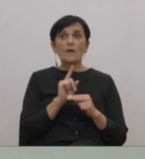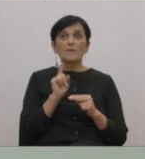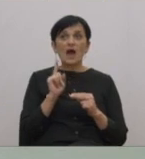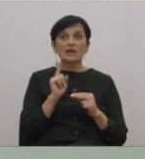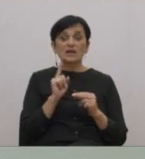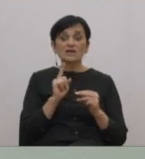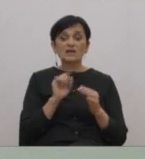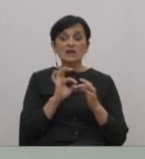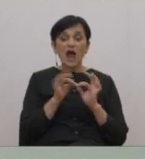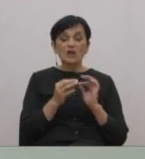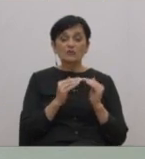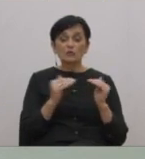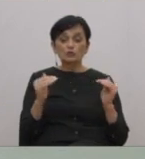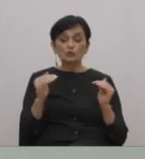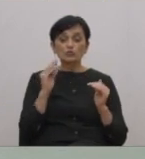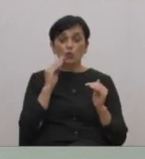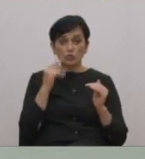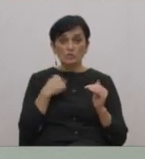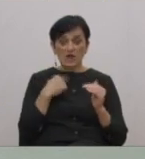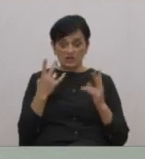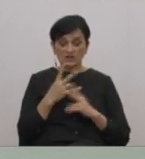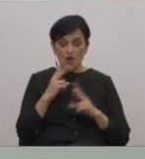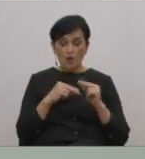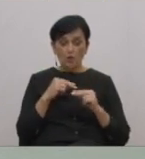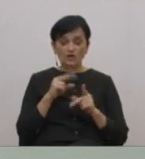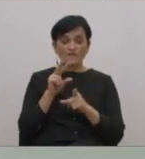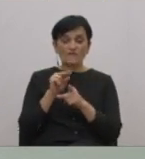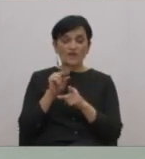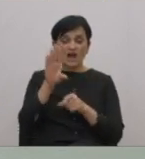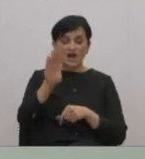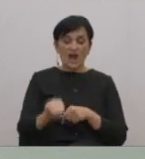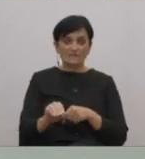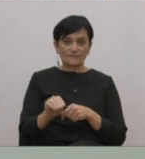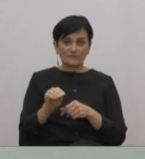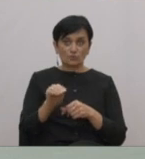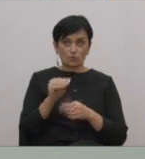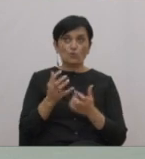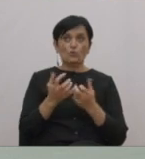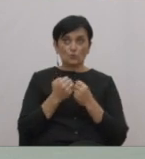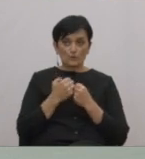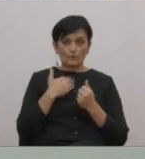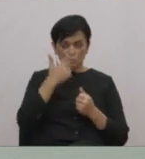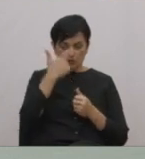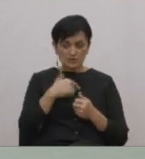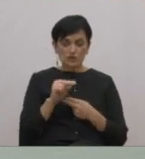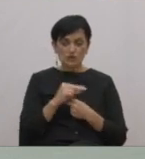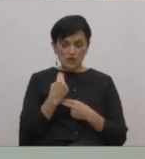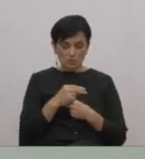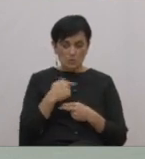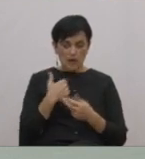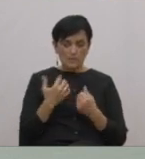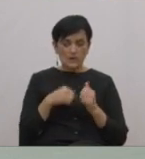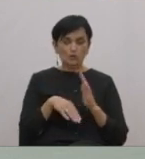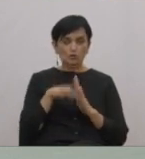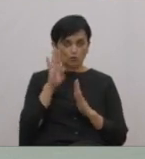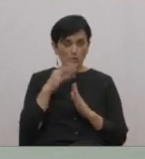vari, aris, odesat, Veți să aștept ce autorii comentează microfonii galtișoți, mi-e greu atunci când am șemtuvașit, vreți șemtuvașit am șemtuvașit, შობდა